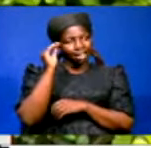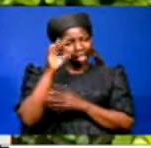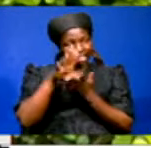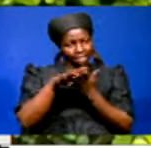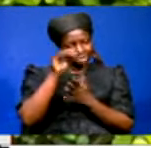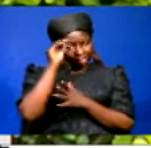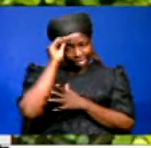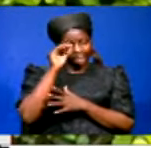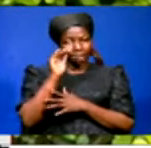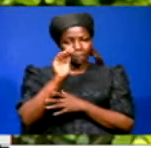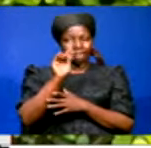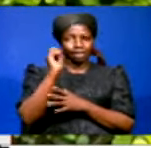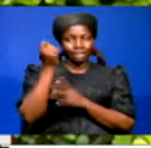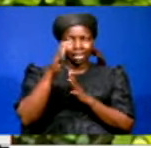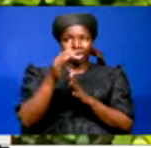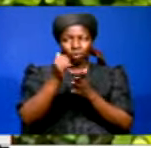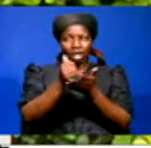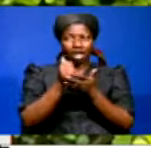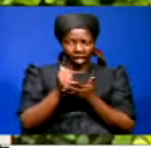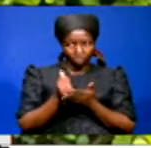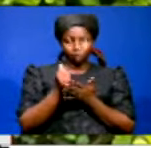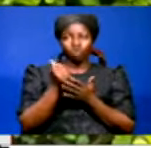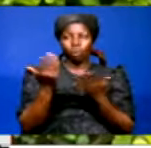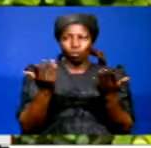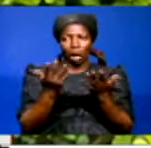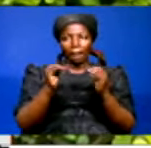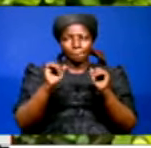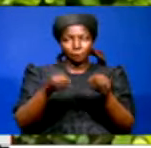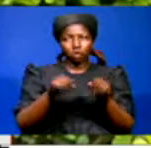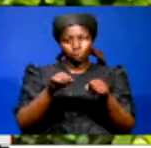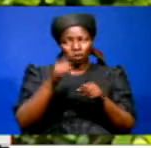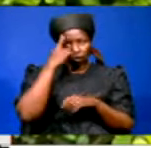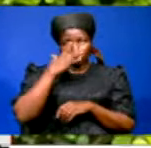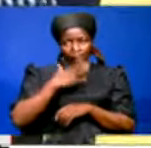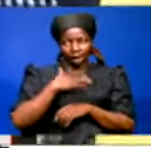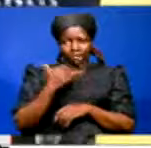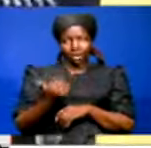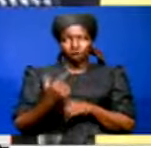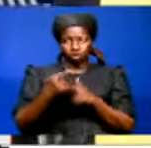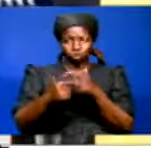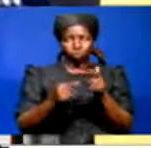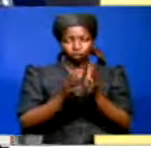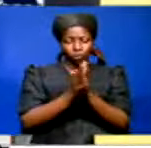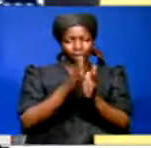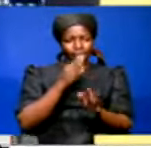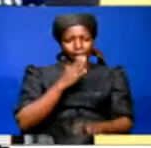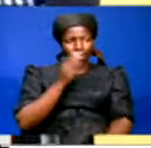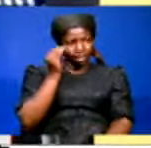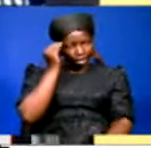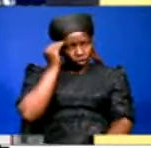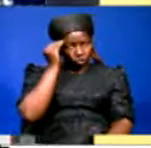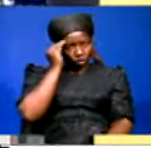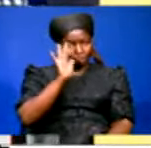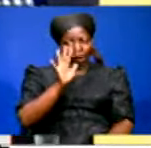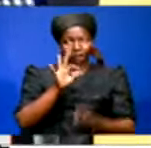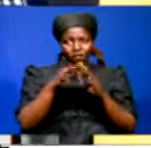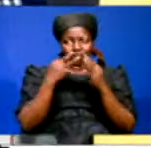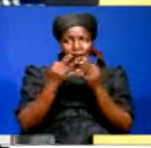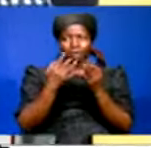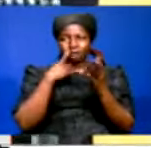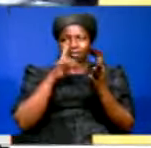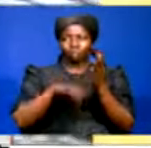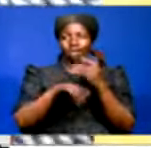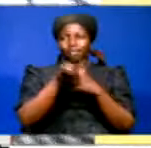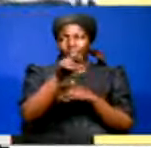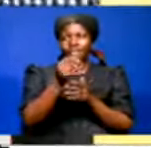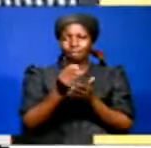mahali wataweza ili mtoto wangu aweze kuendelea na masomo. Familia yake imesema fedha hizo